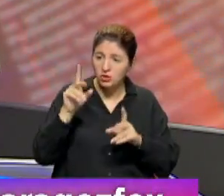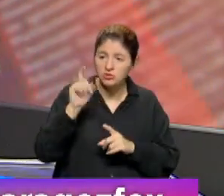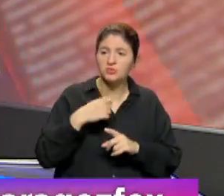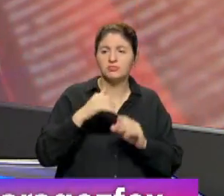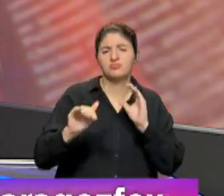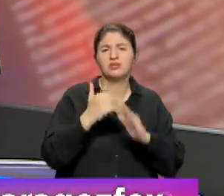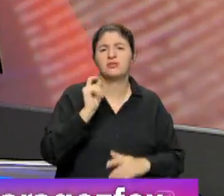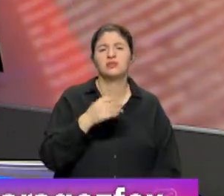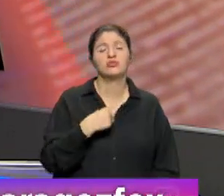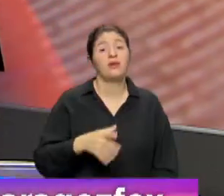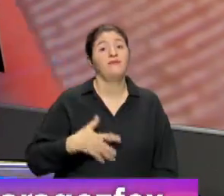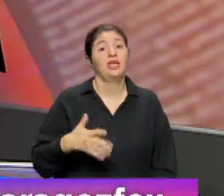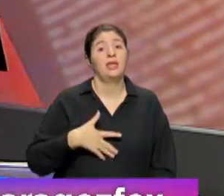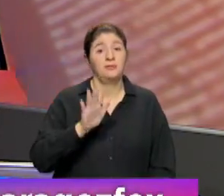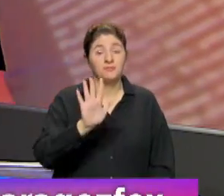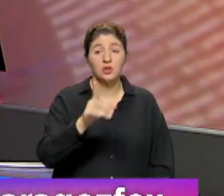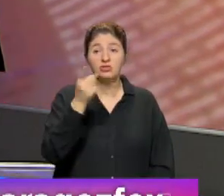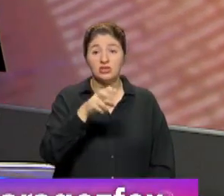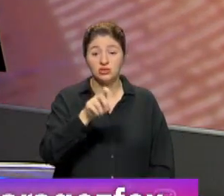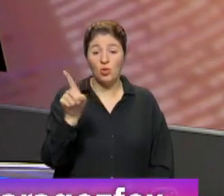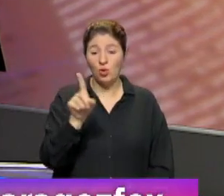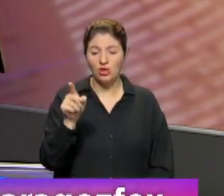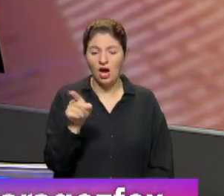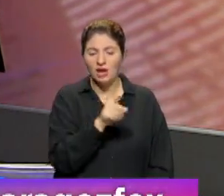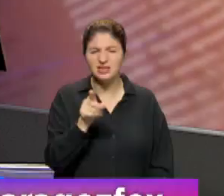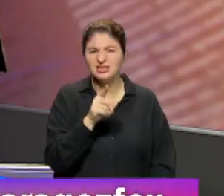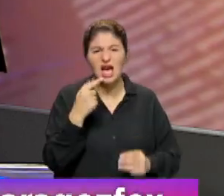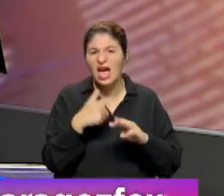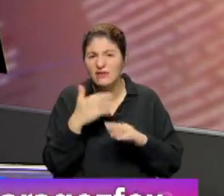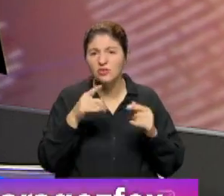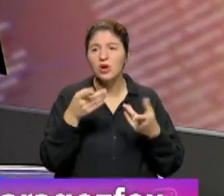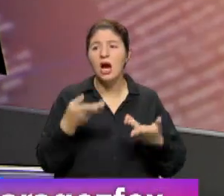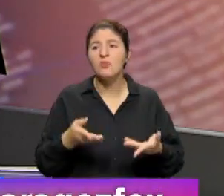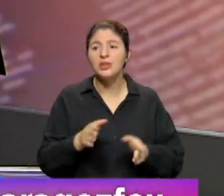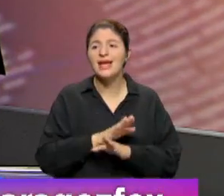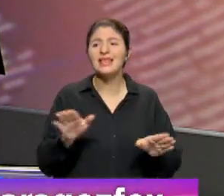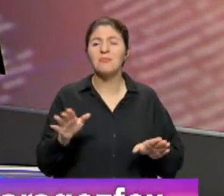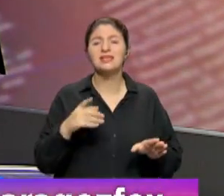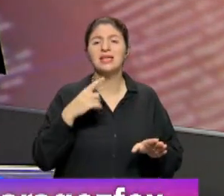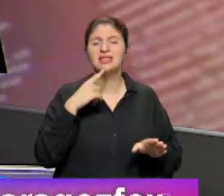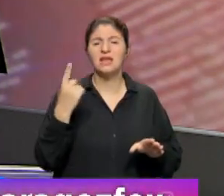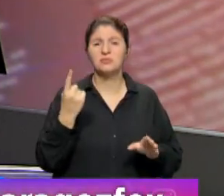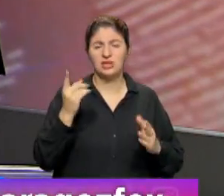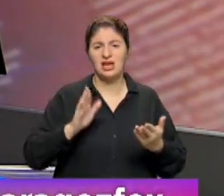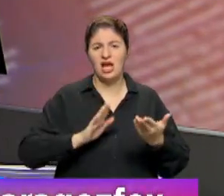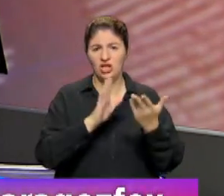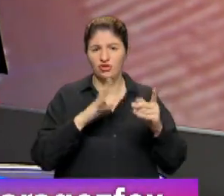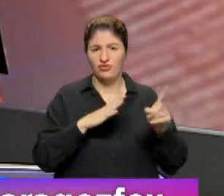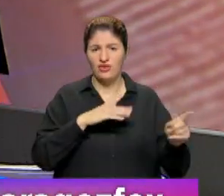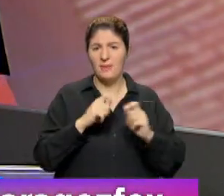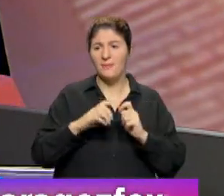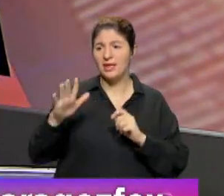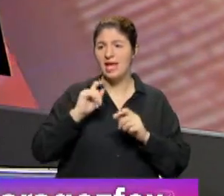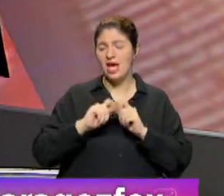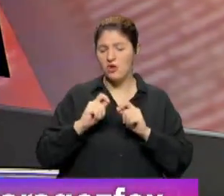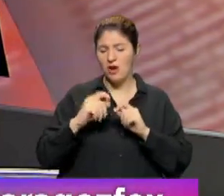mesaj gönderirseniz seviniriz % de % 10'luk enflasyon bu kabul edilemez diyen bir yaklaşım var batıda